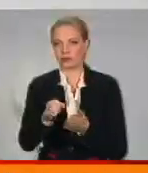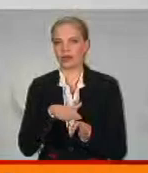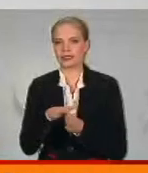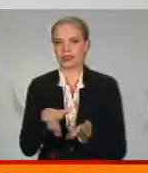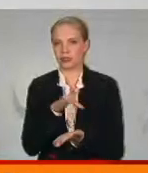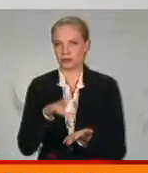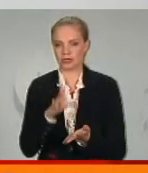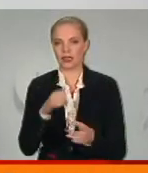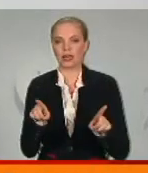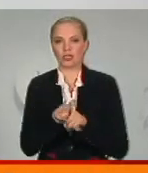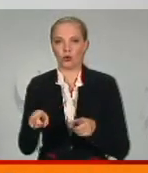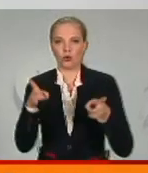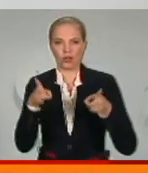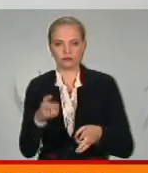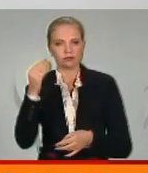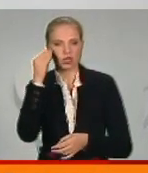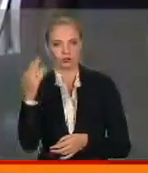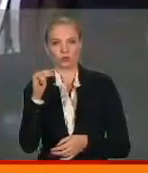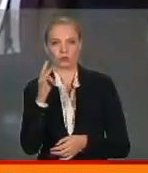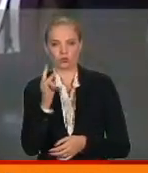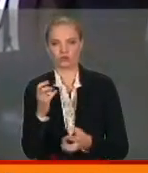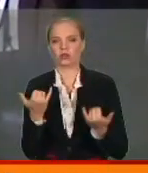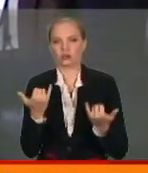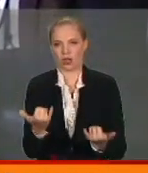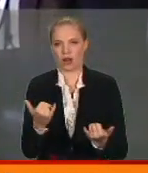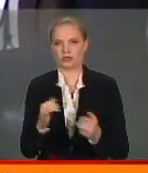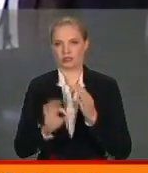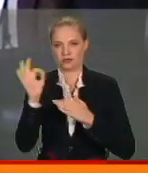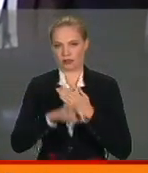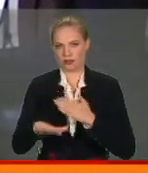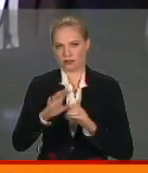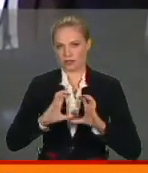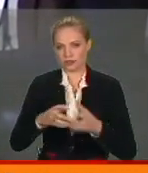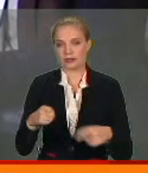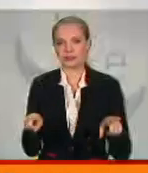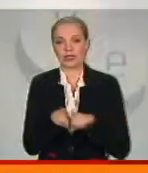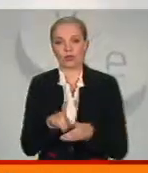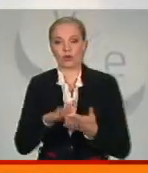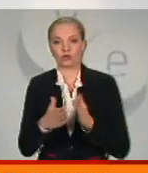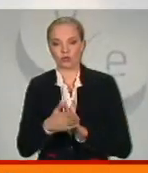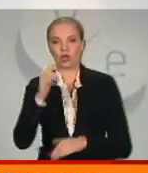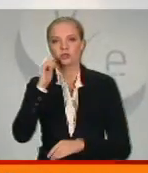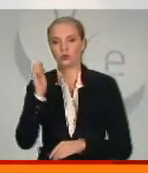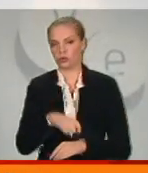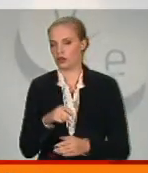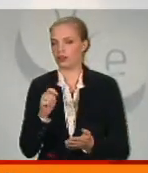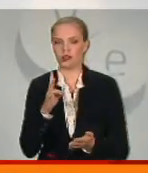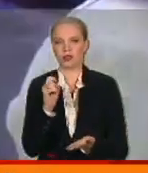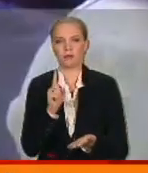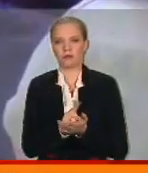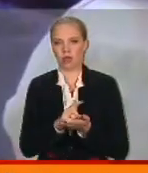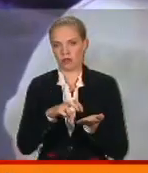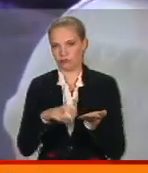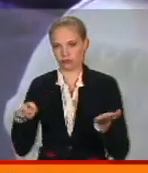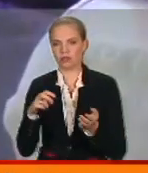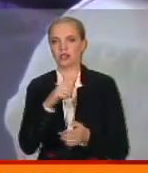мі на порозі такої катастрои на думку нчука наразі стоїть західний світ Утім навіть За такої ситуації Україна не має випадати зз